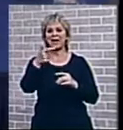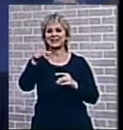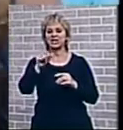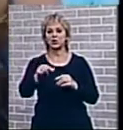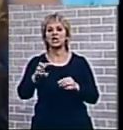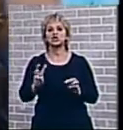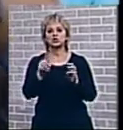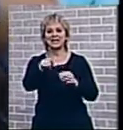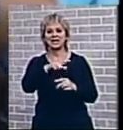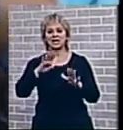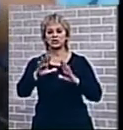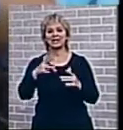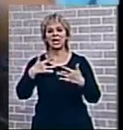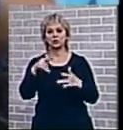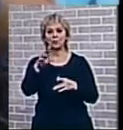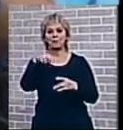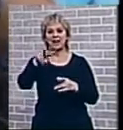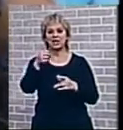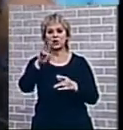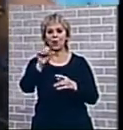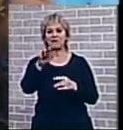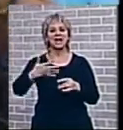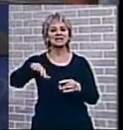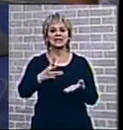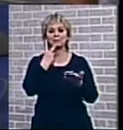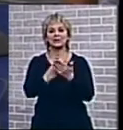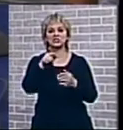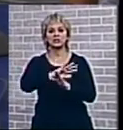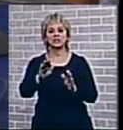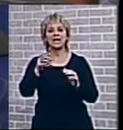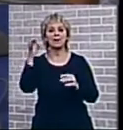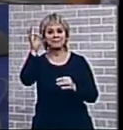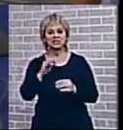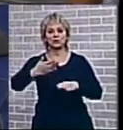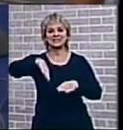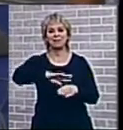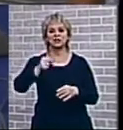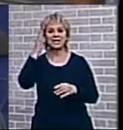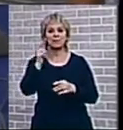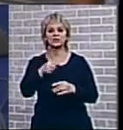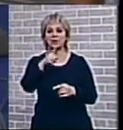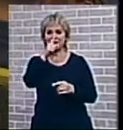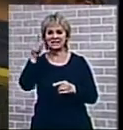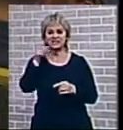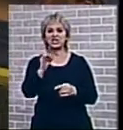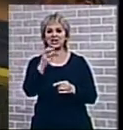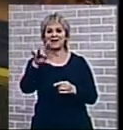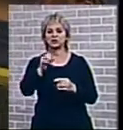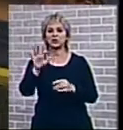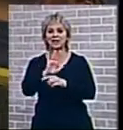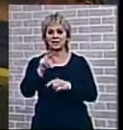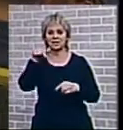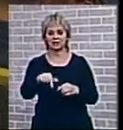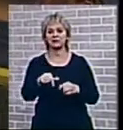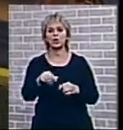«Жги» режиссера и актера Кирилла Плетнева. Остальные представляют немецкую, испанскую, японскую, бразильскую и иранскую